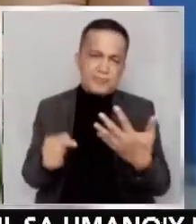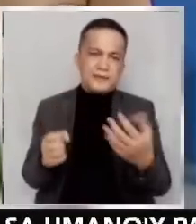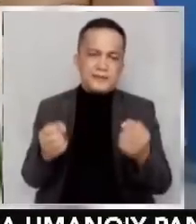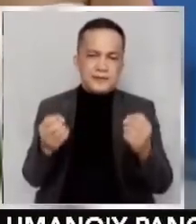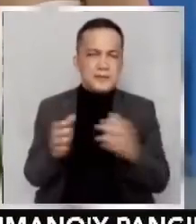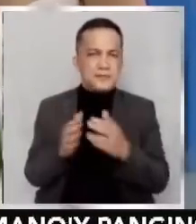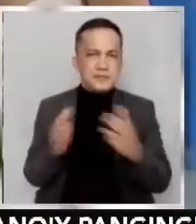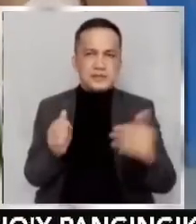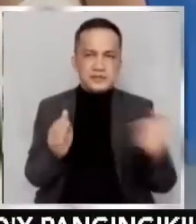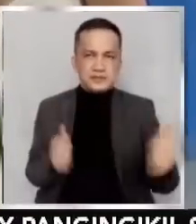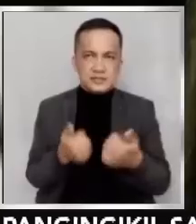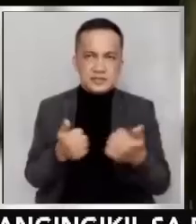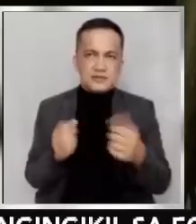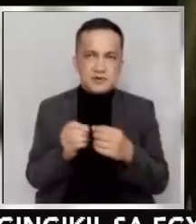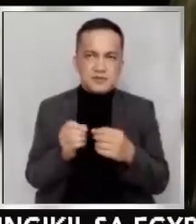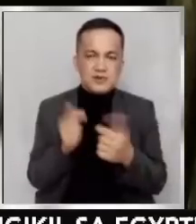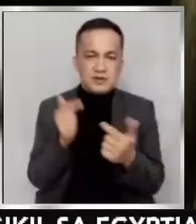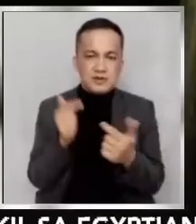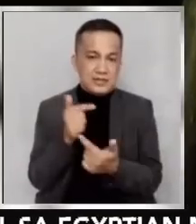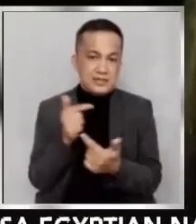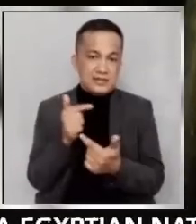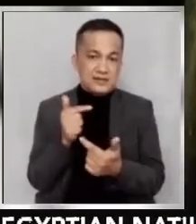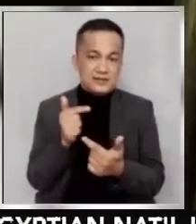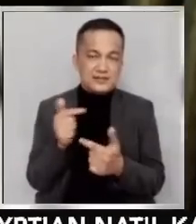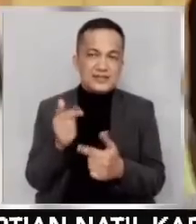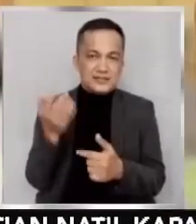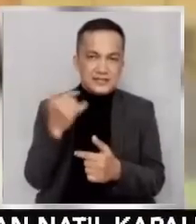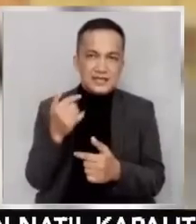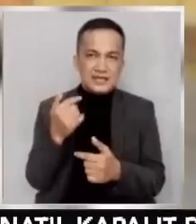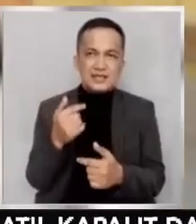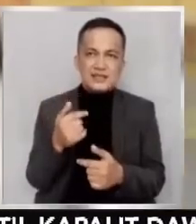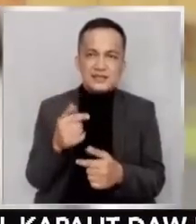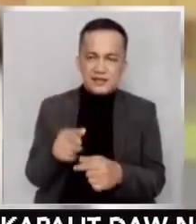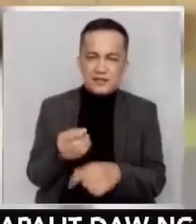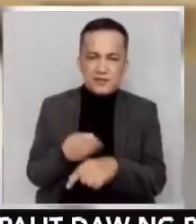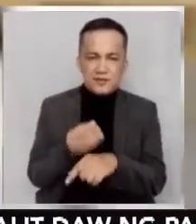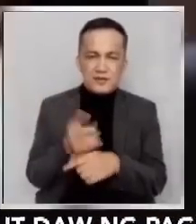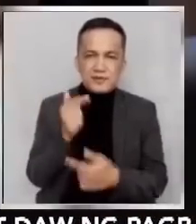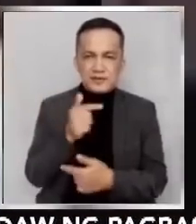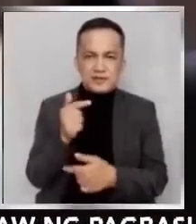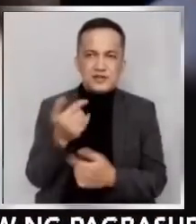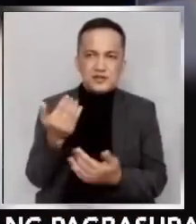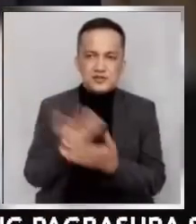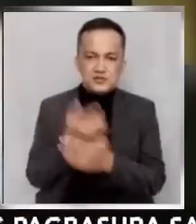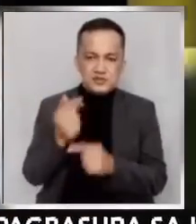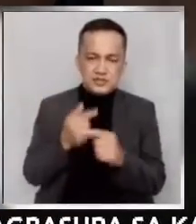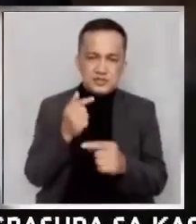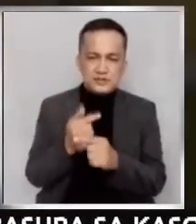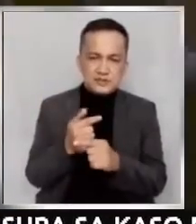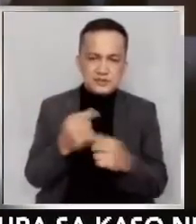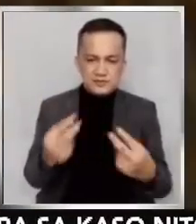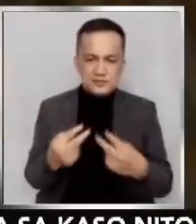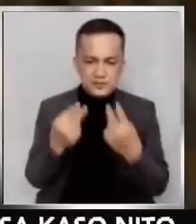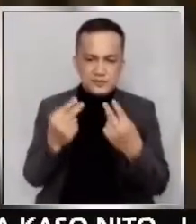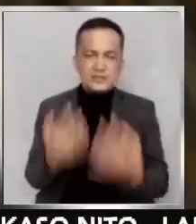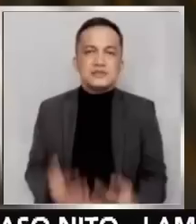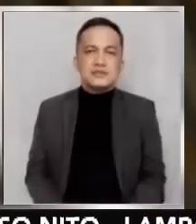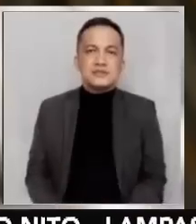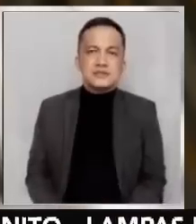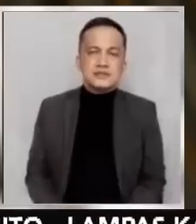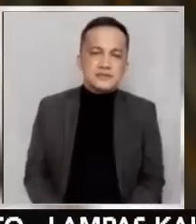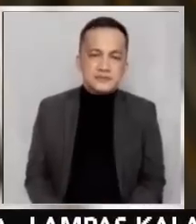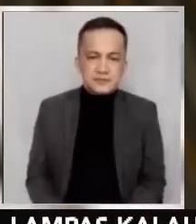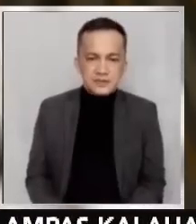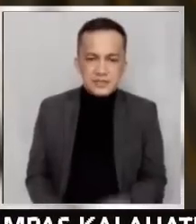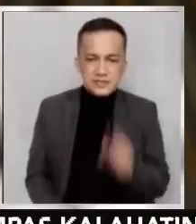mas mapatawa pa ng mga dating nagpapatawa, ang new generation of viewers. Isa sa mga